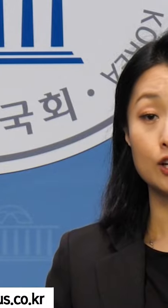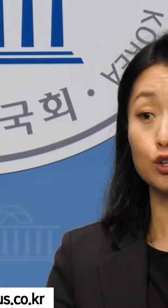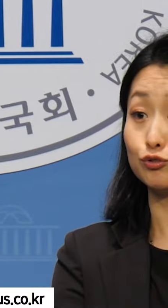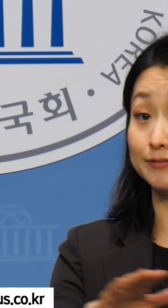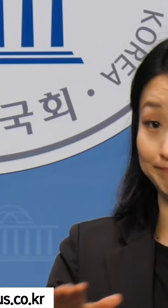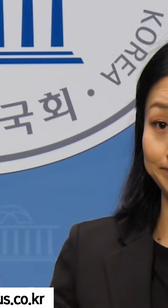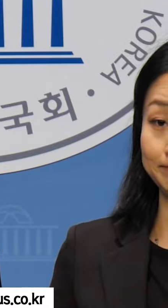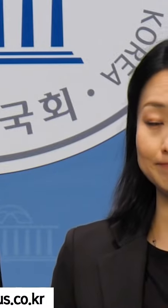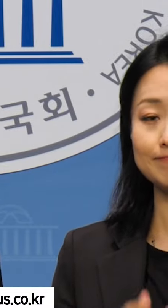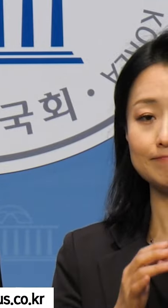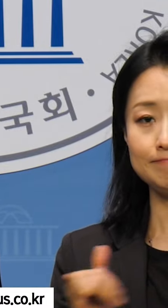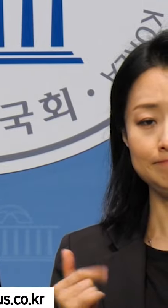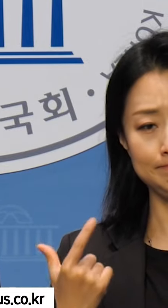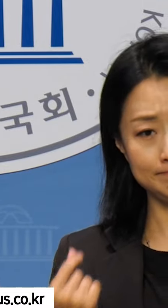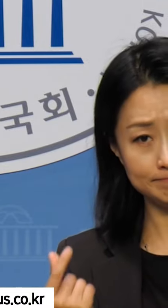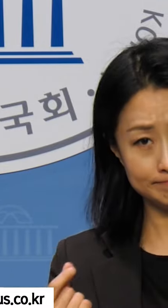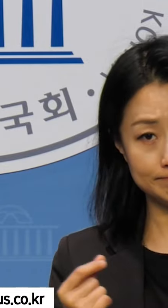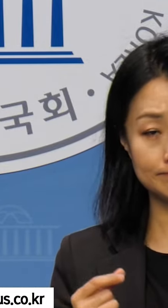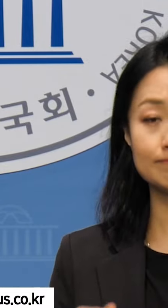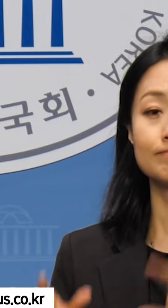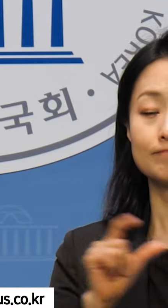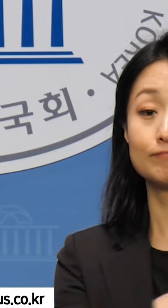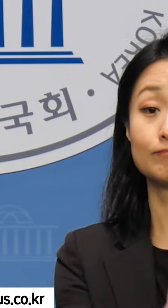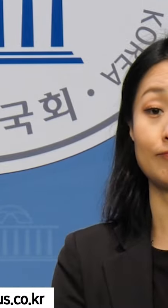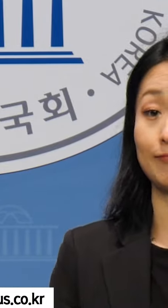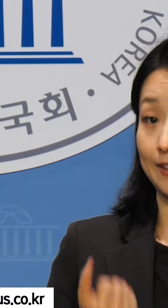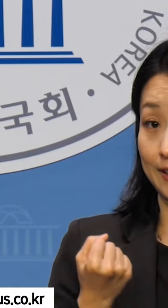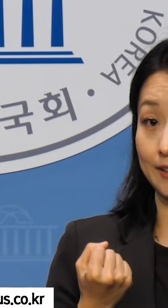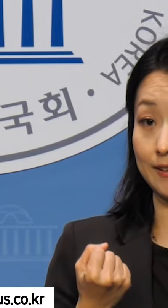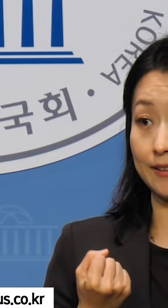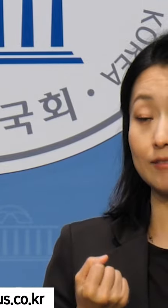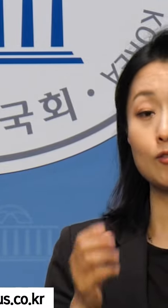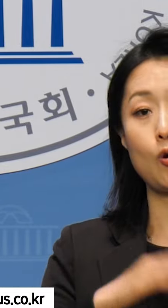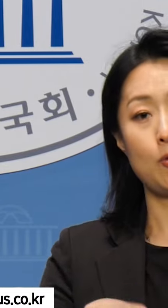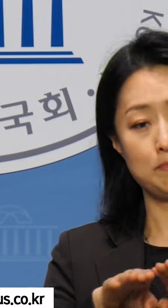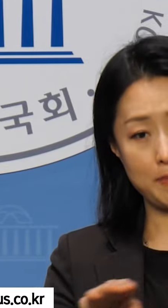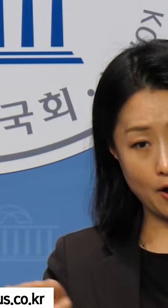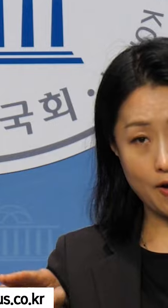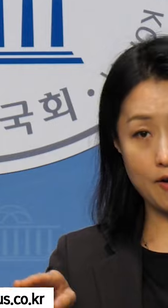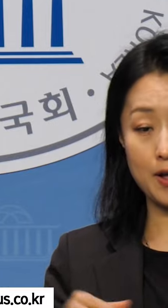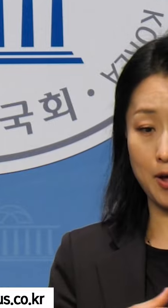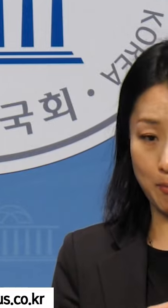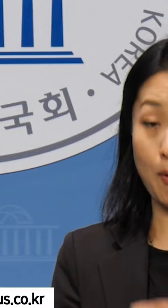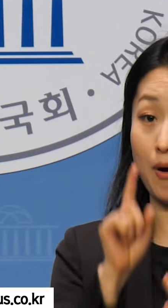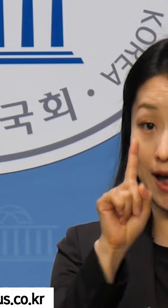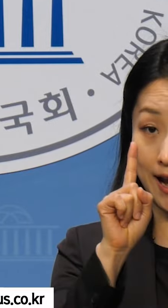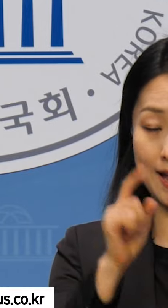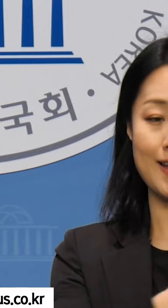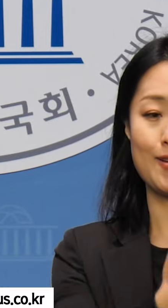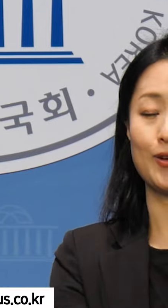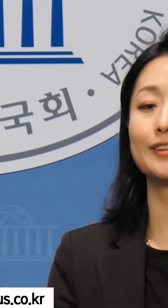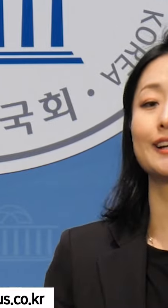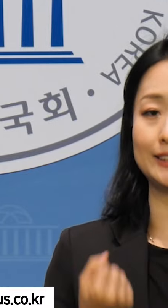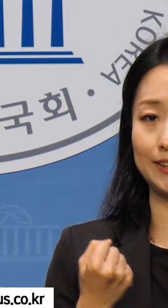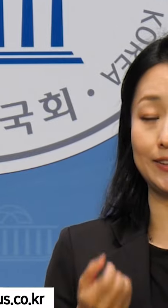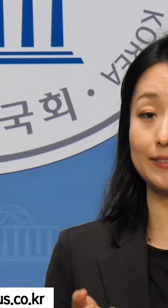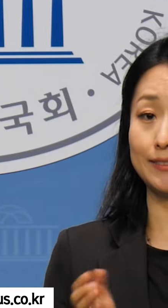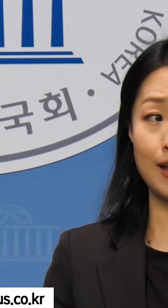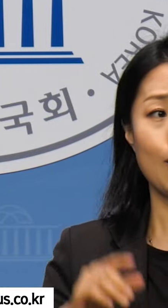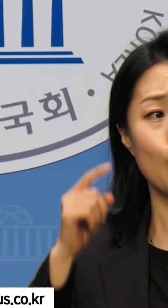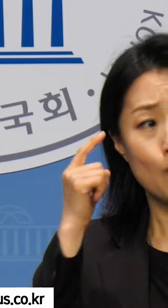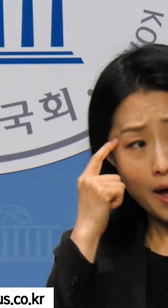우리는 누구나 사람답게 살 권리를 갖습니다. 누구나 공평하게 한 표의 권력을 갖습니다. 그런데